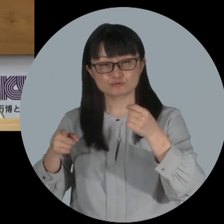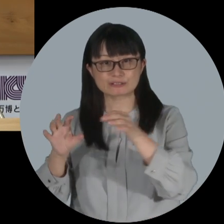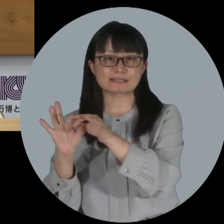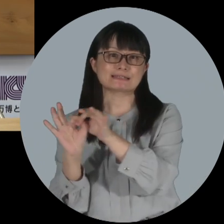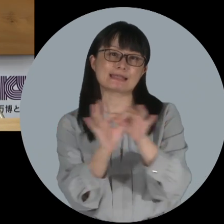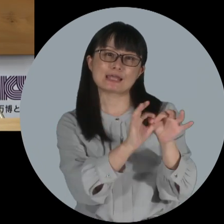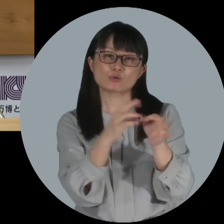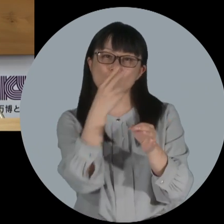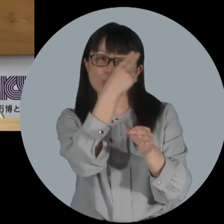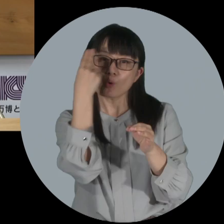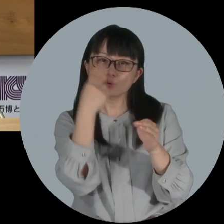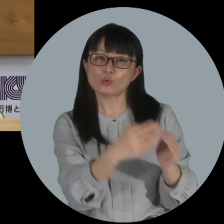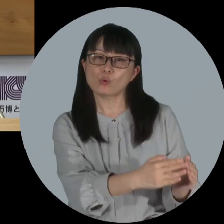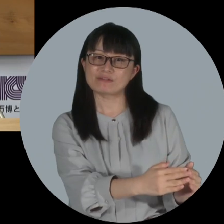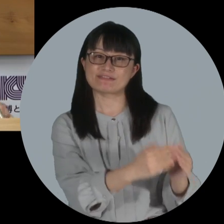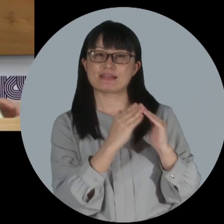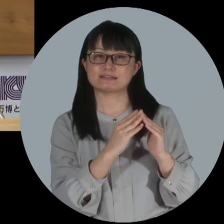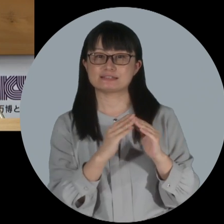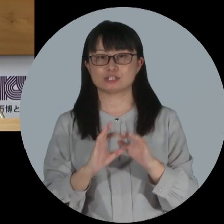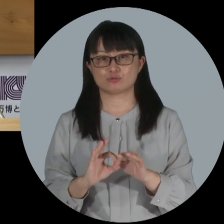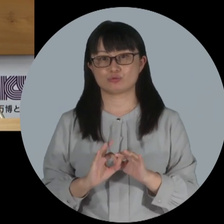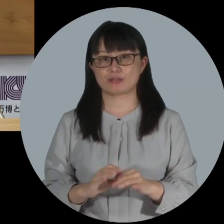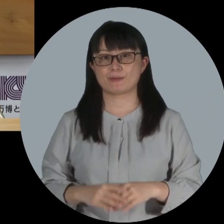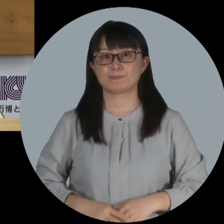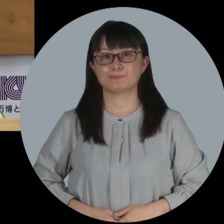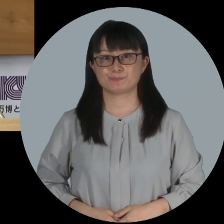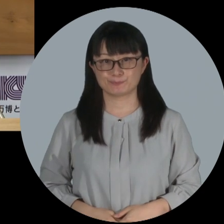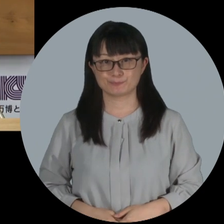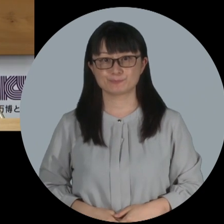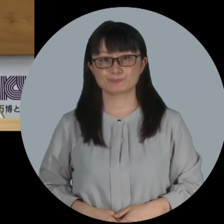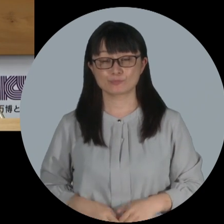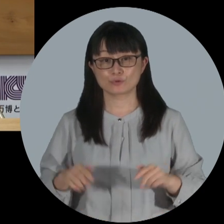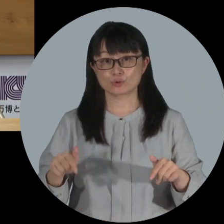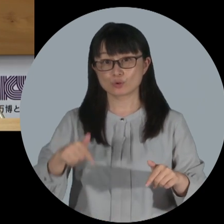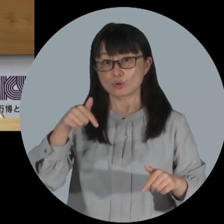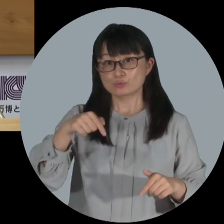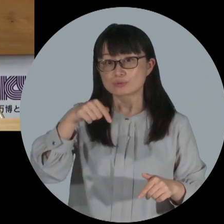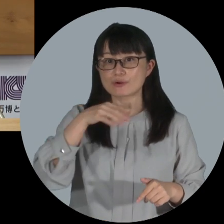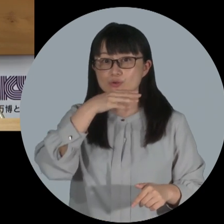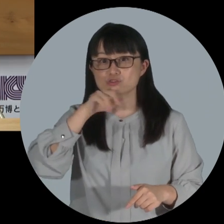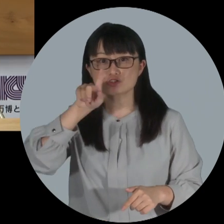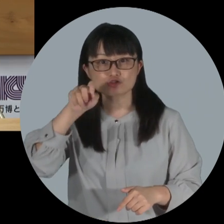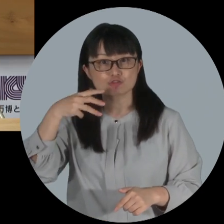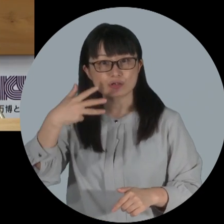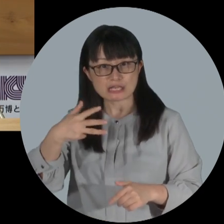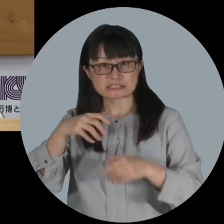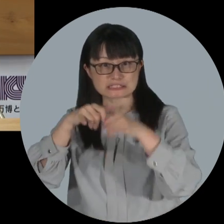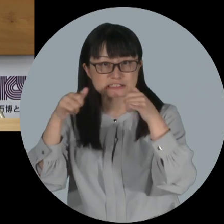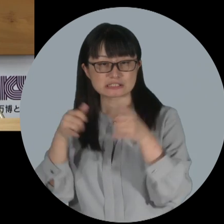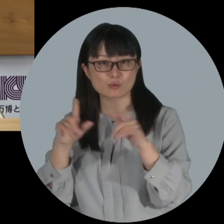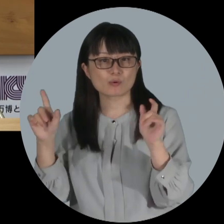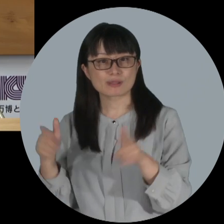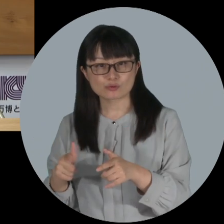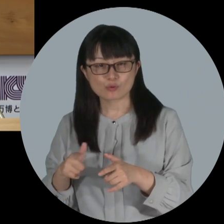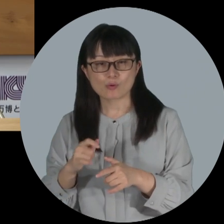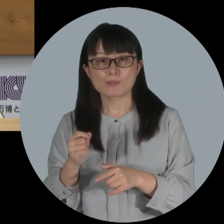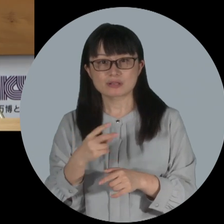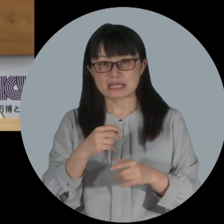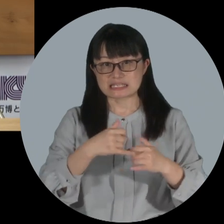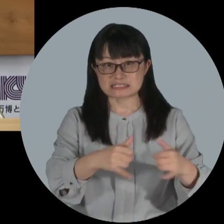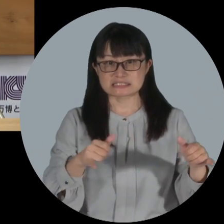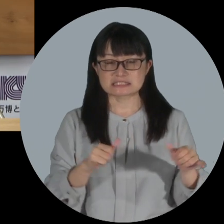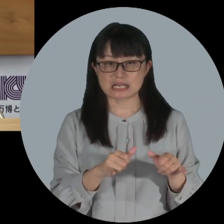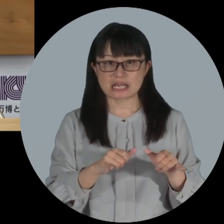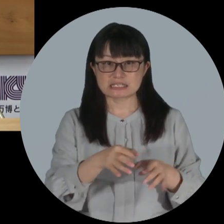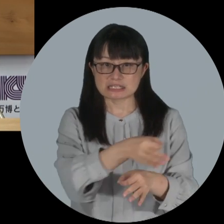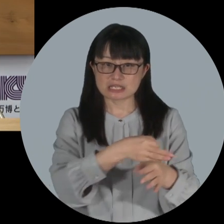続高校設置についてでございます。京都府では18歳人口の減少とか社会経済情勢の変化を踏